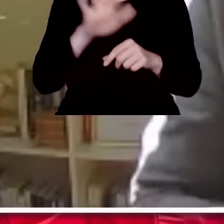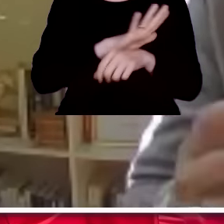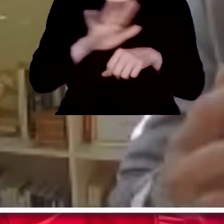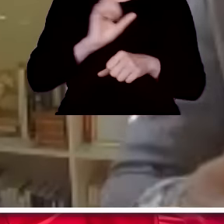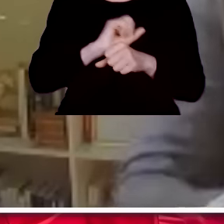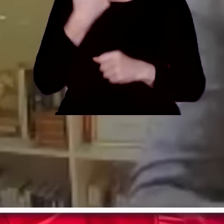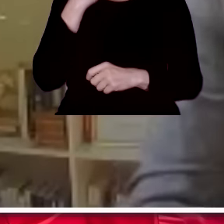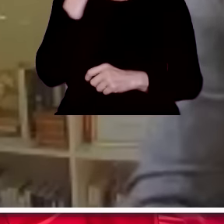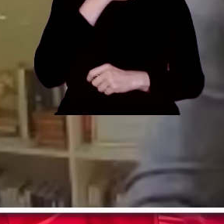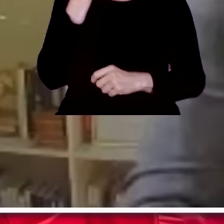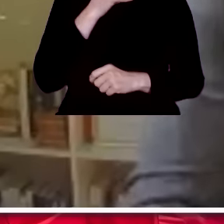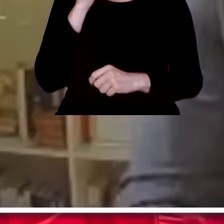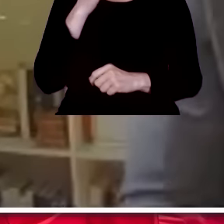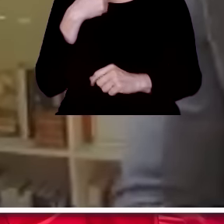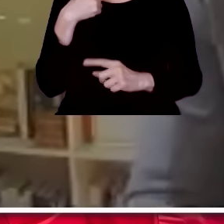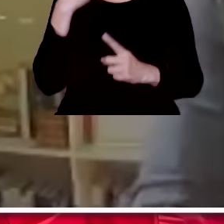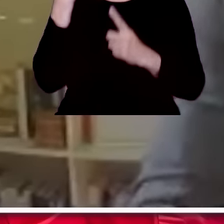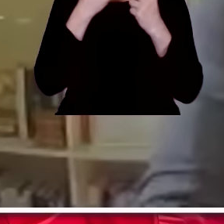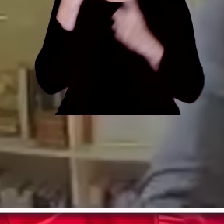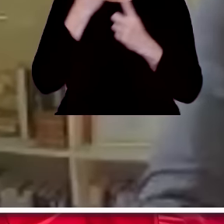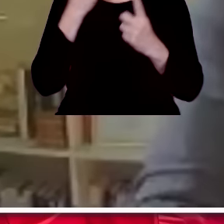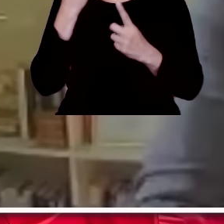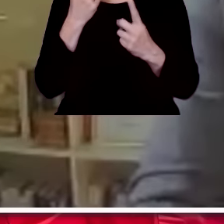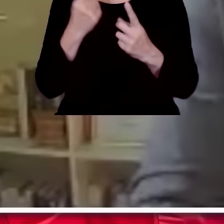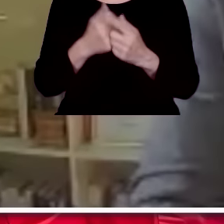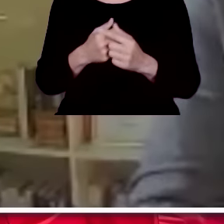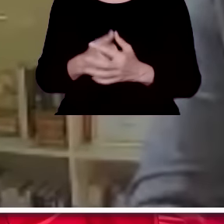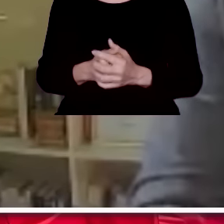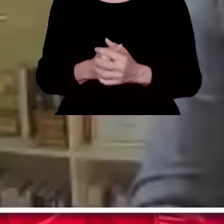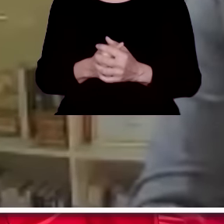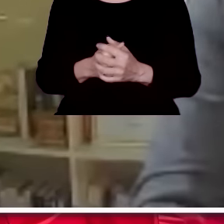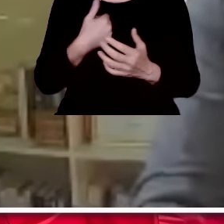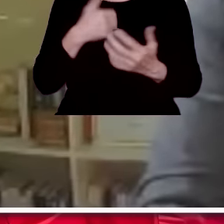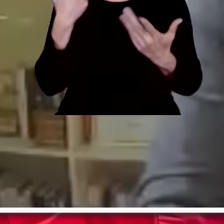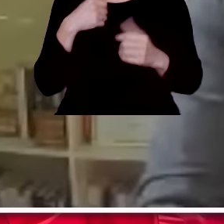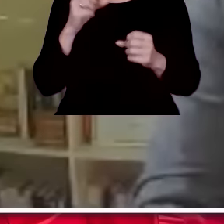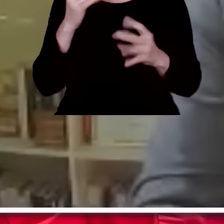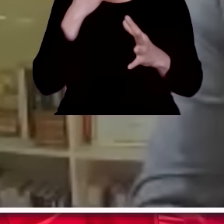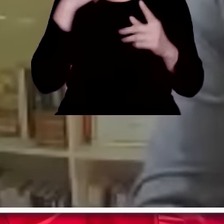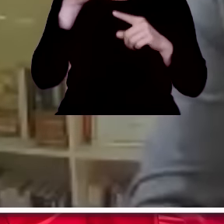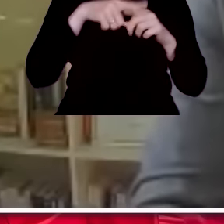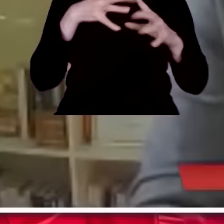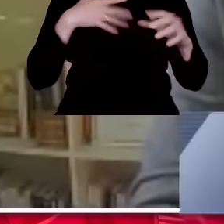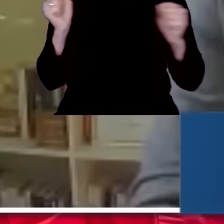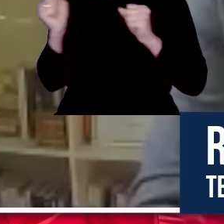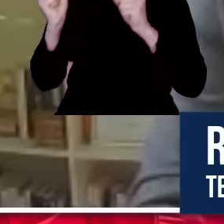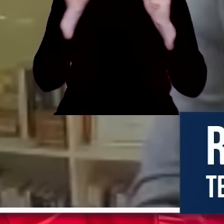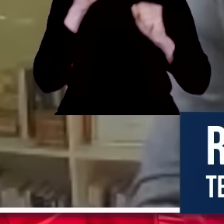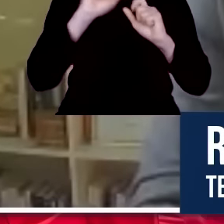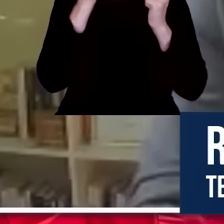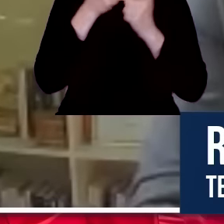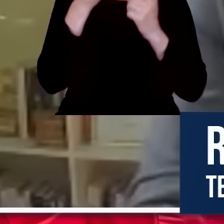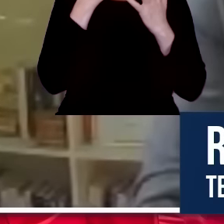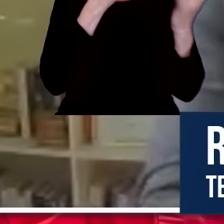jednak mi się wydaje że koincydencja ja nie chciałbym tutaj siać jakiekolwiek paniki ale koincydencja że te wszystkie pożary